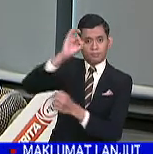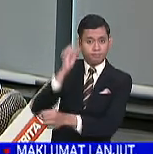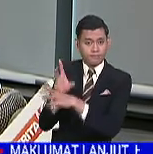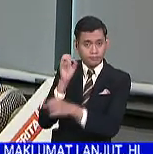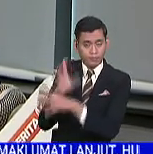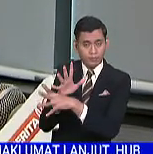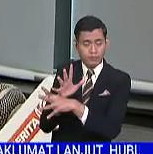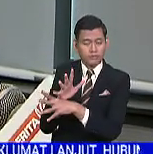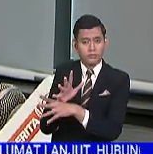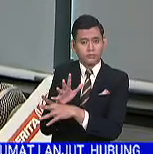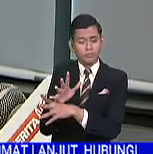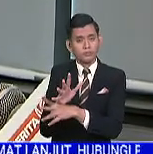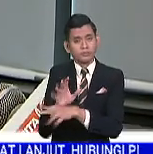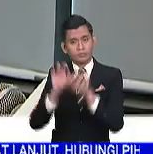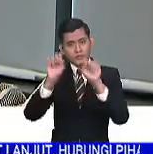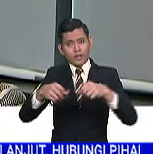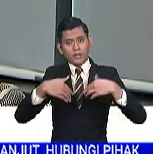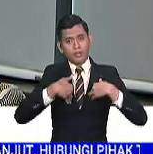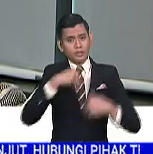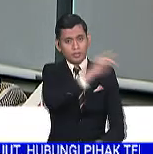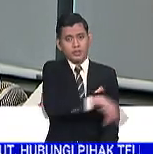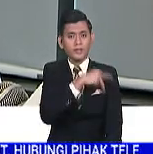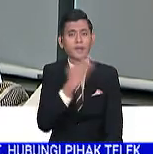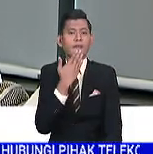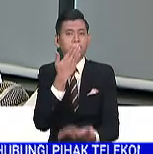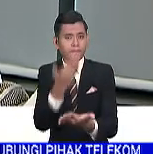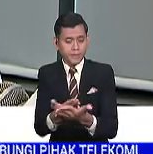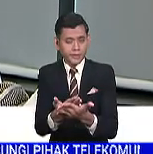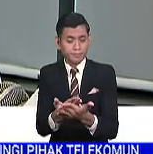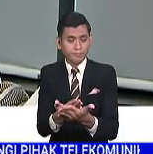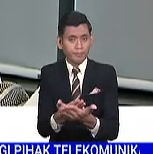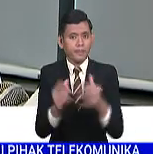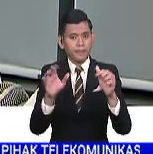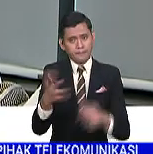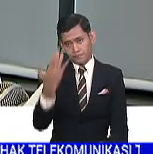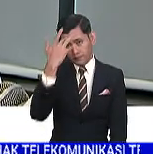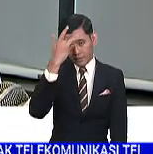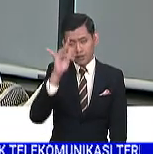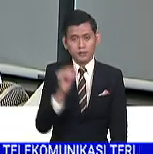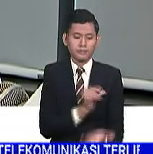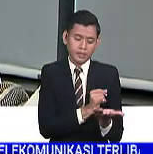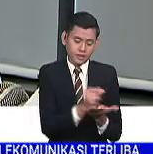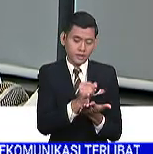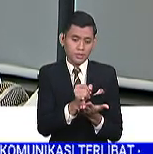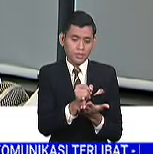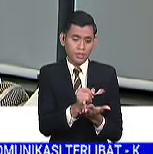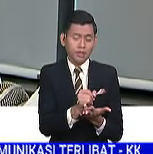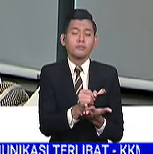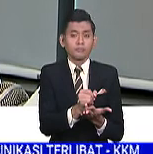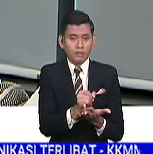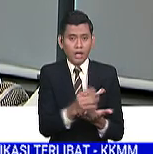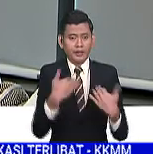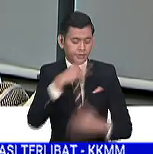berwibawa, yang mempunyai nilai murni, yang berintegriti, yang mempunyai siasah